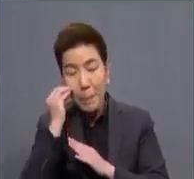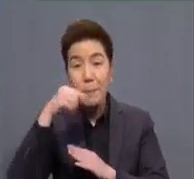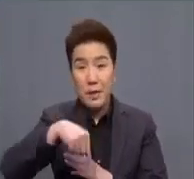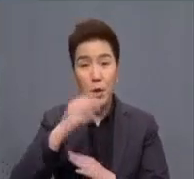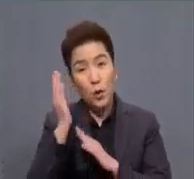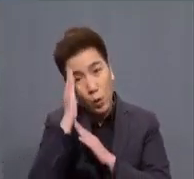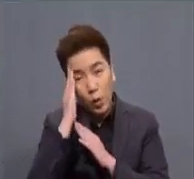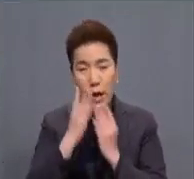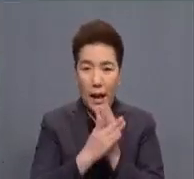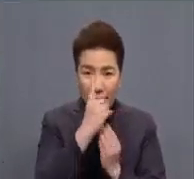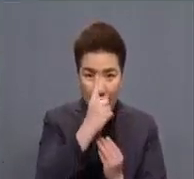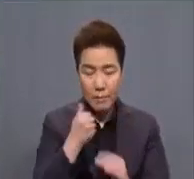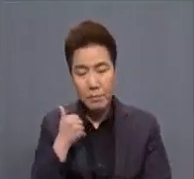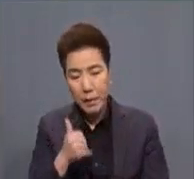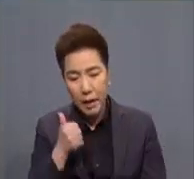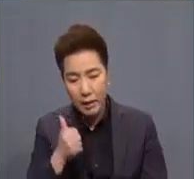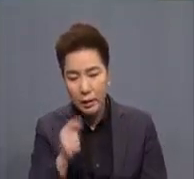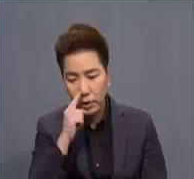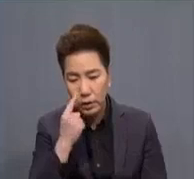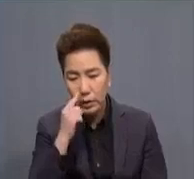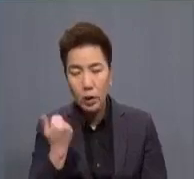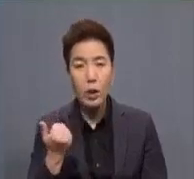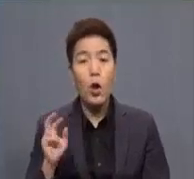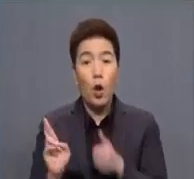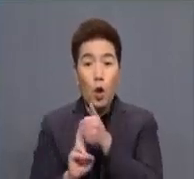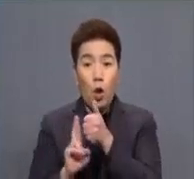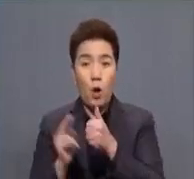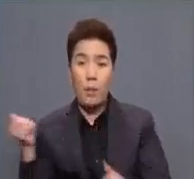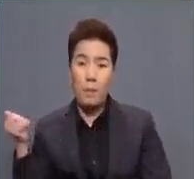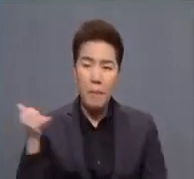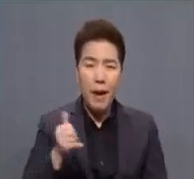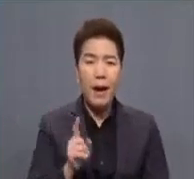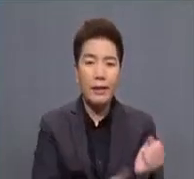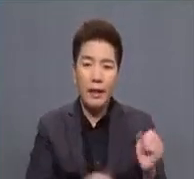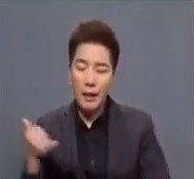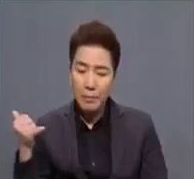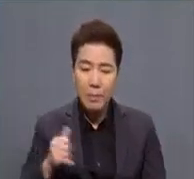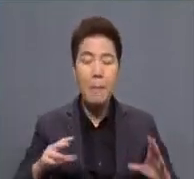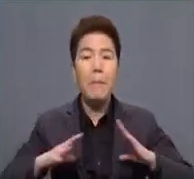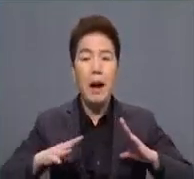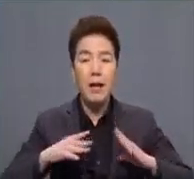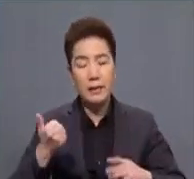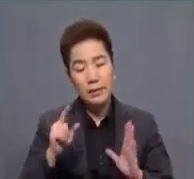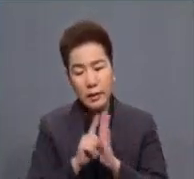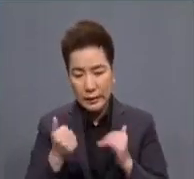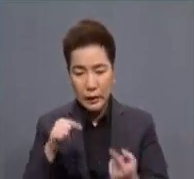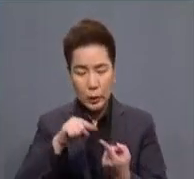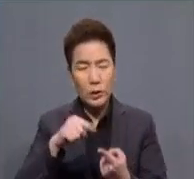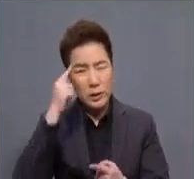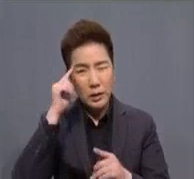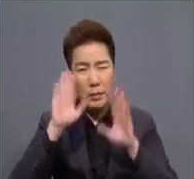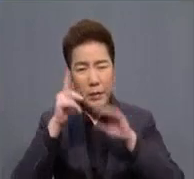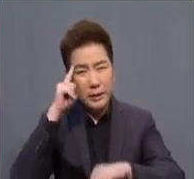ครับอาทิตย์ละ 1-2 ครั้งส่วนรองผู้ว่าจะมานานๆมาครั้งหนึ่งมาพักกันนะครับช่วงเกิดเหตุเนี่ยประม